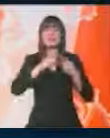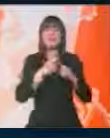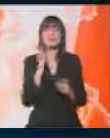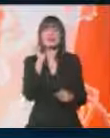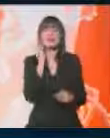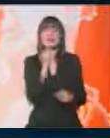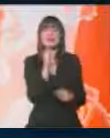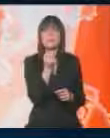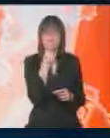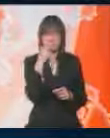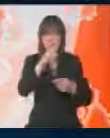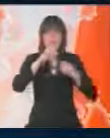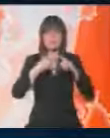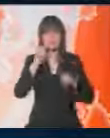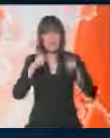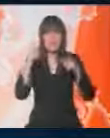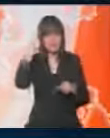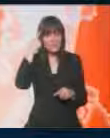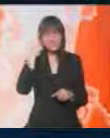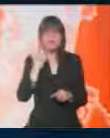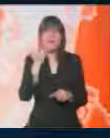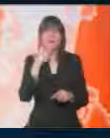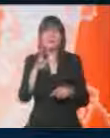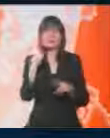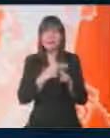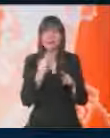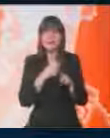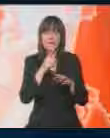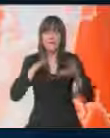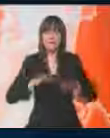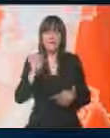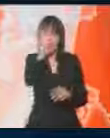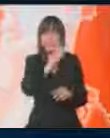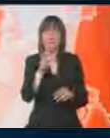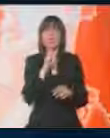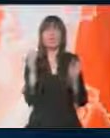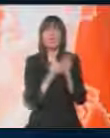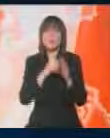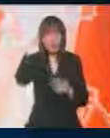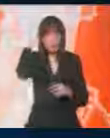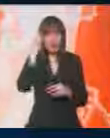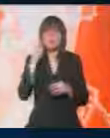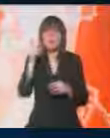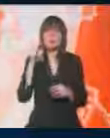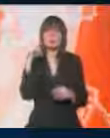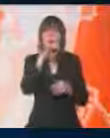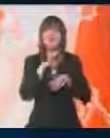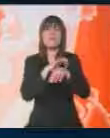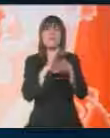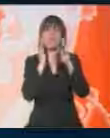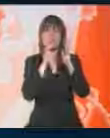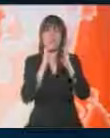Znači, ovo je stvar na neki način vruć krompir je u krilu Evrope koja treba da Kosovo pilotira, kako se kaže, da ga vodi u